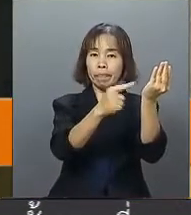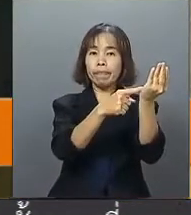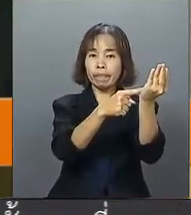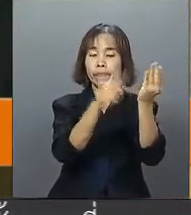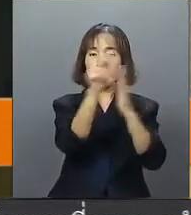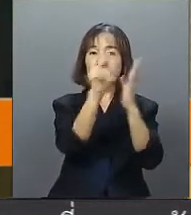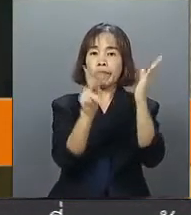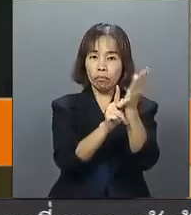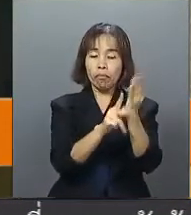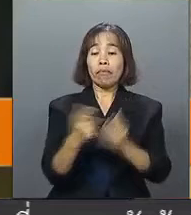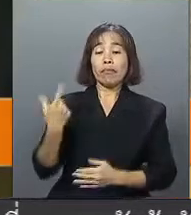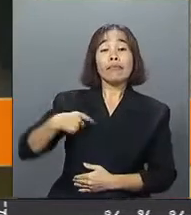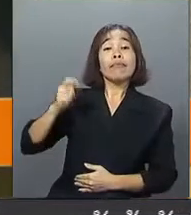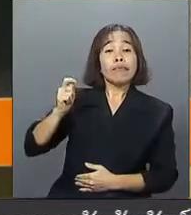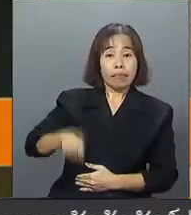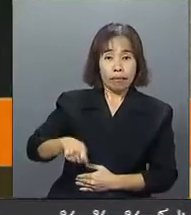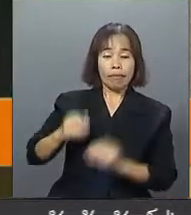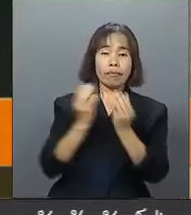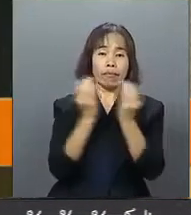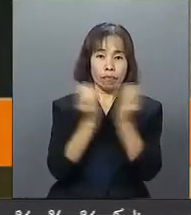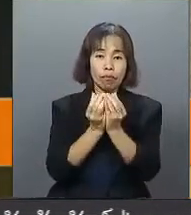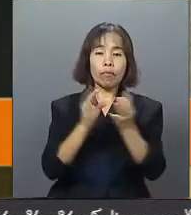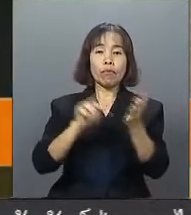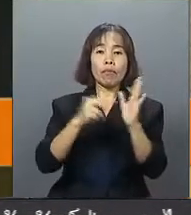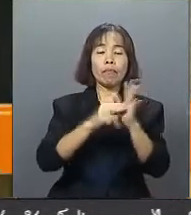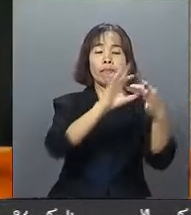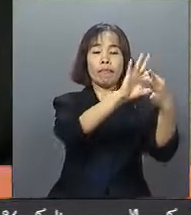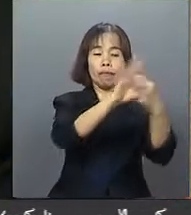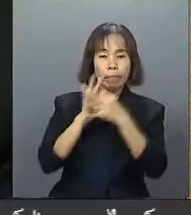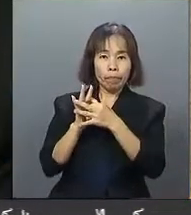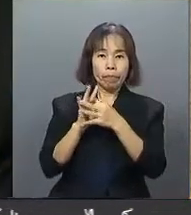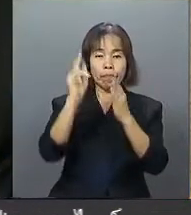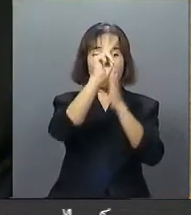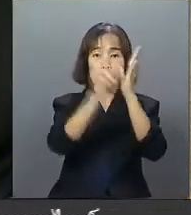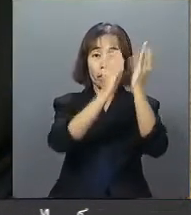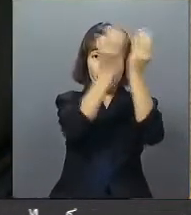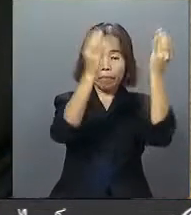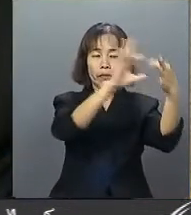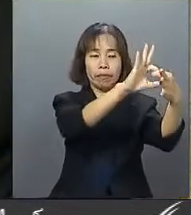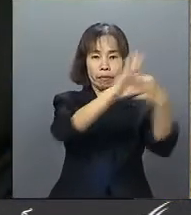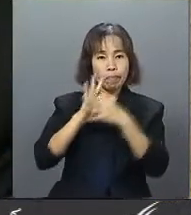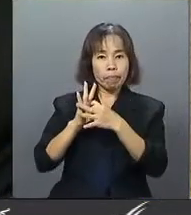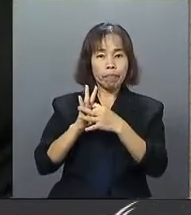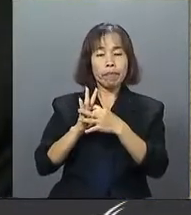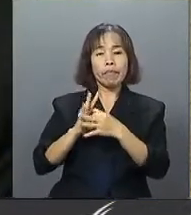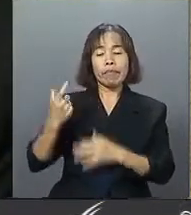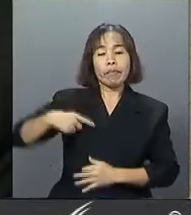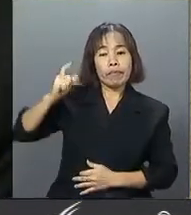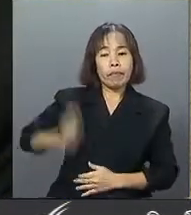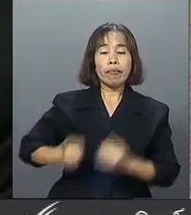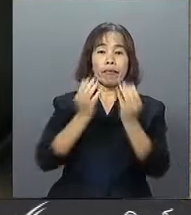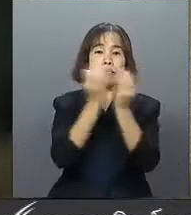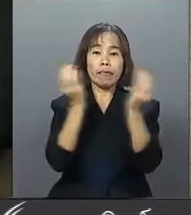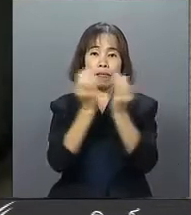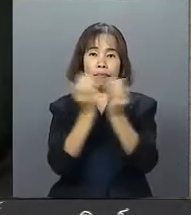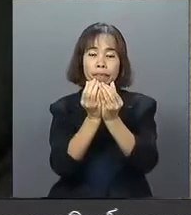ศาลรัฐธรรมนูญก็คือเสาหลักที่จะค้ำจุนคือแปรนั้นให้